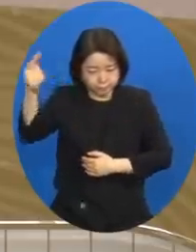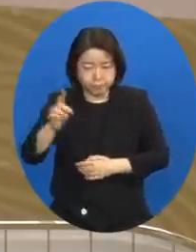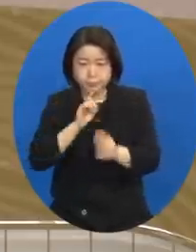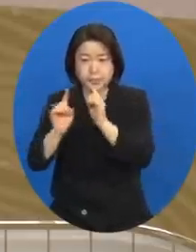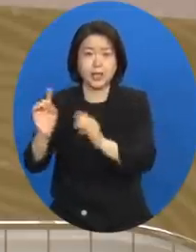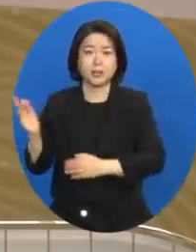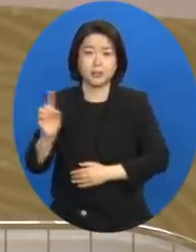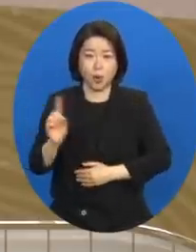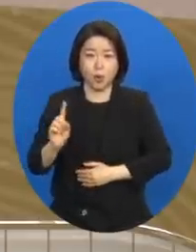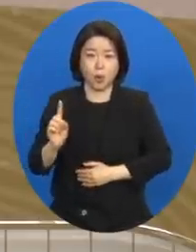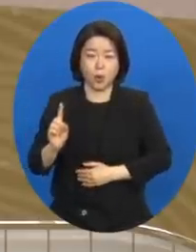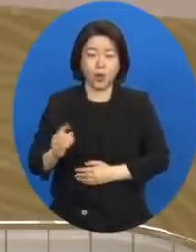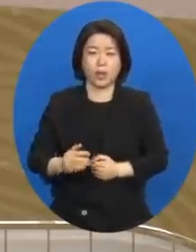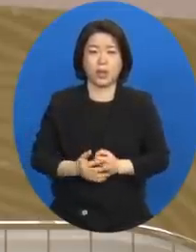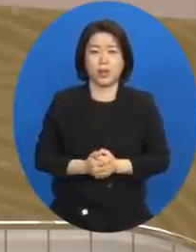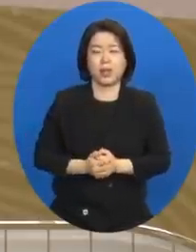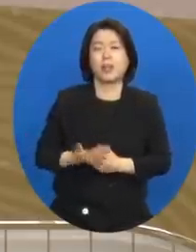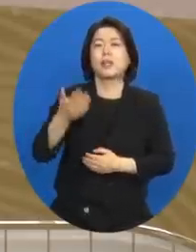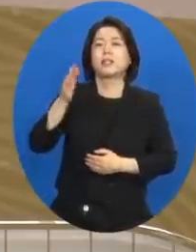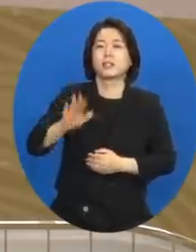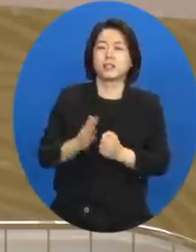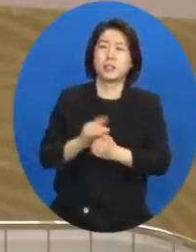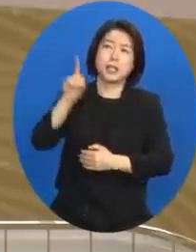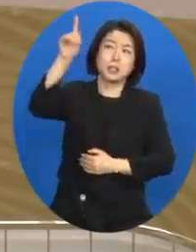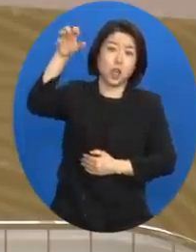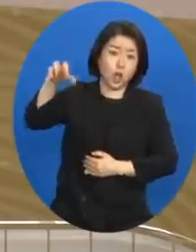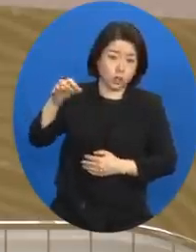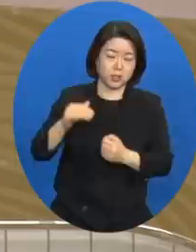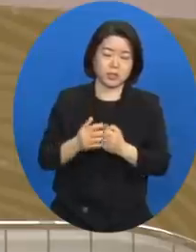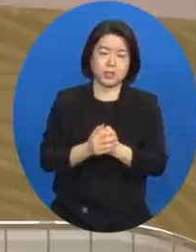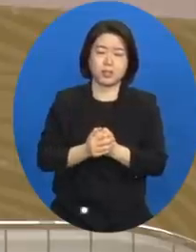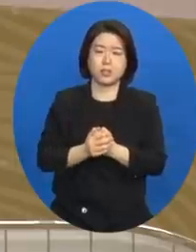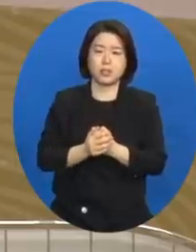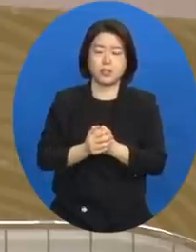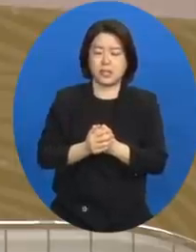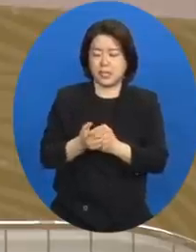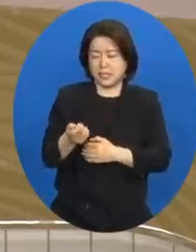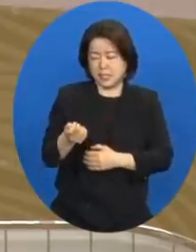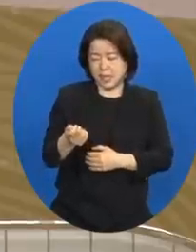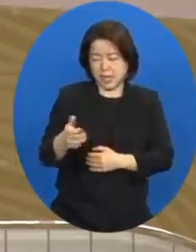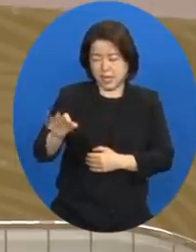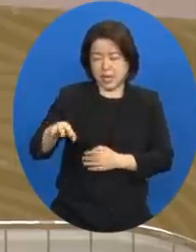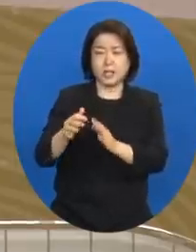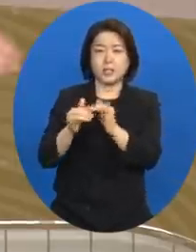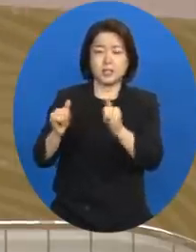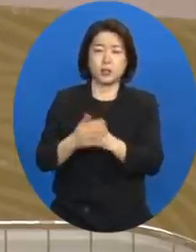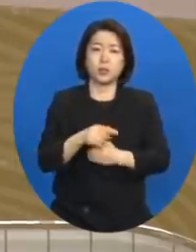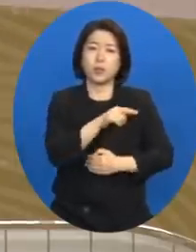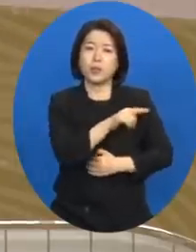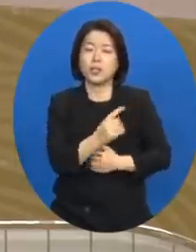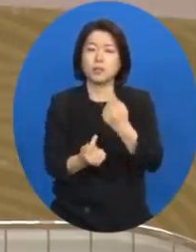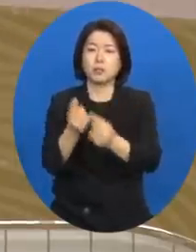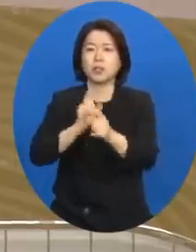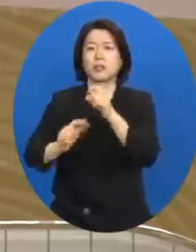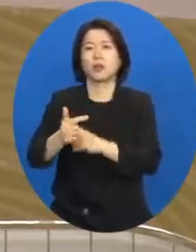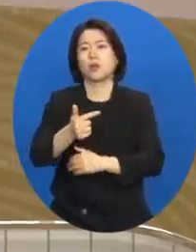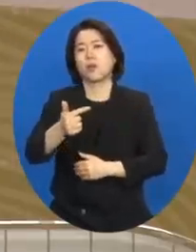말씀하셨어요. 그러나 천국에서는 극히 작은 자라도 그보다 크니라.